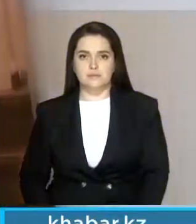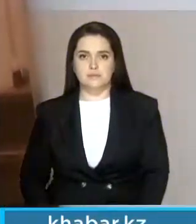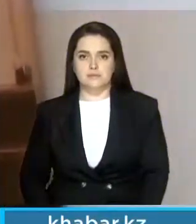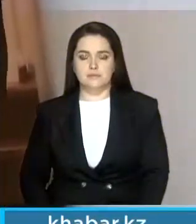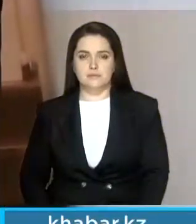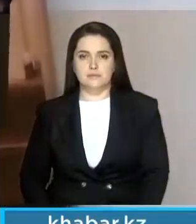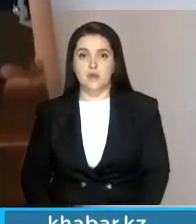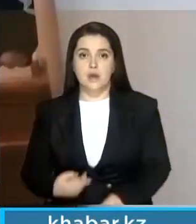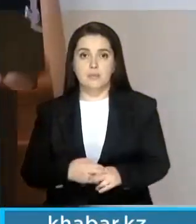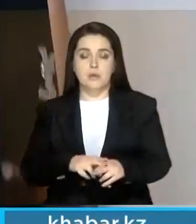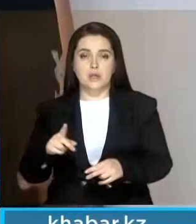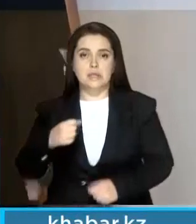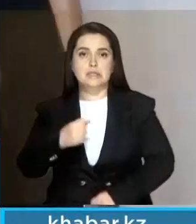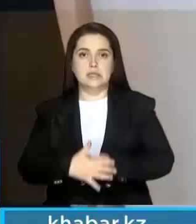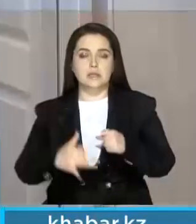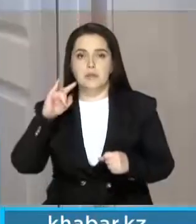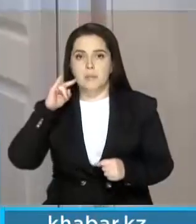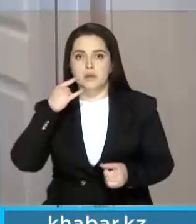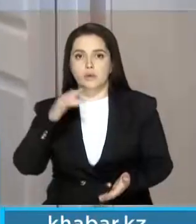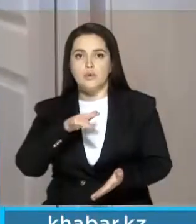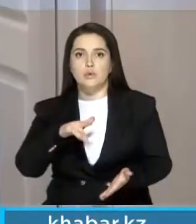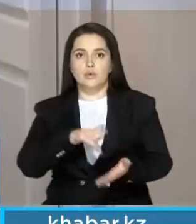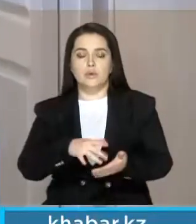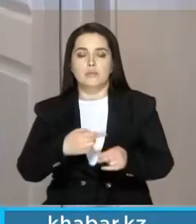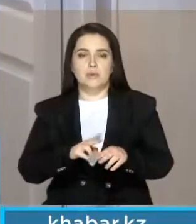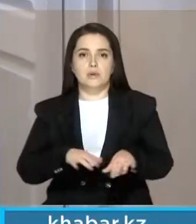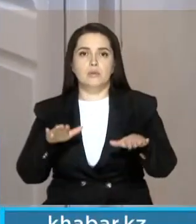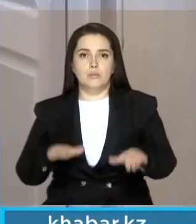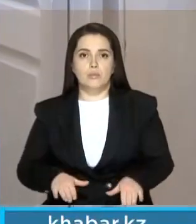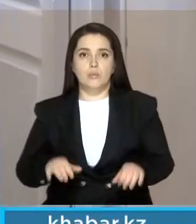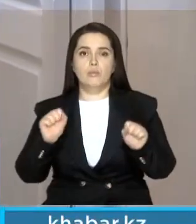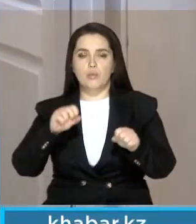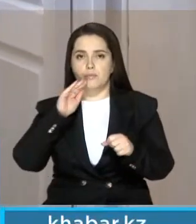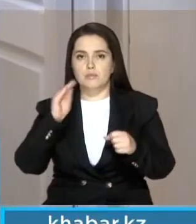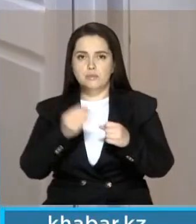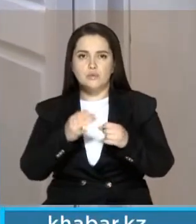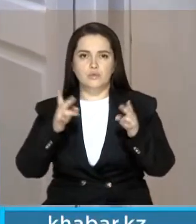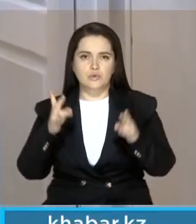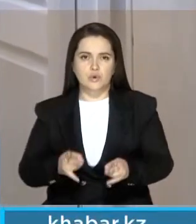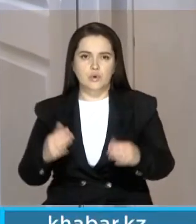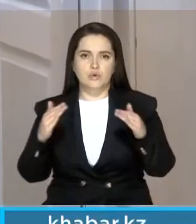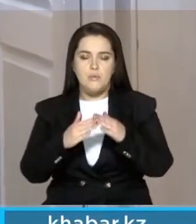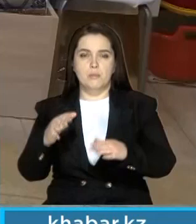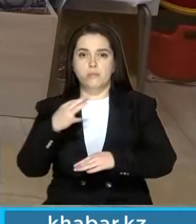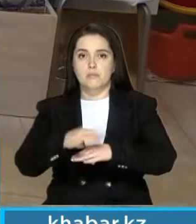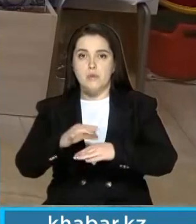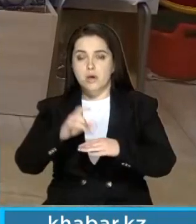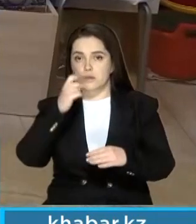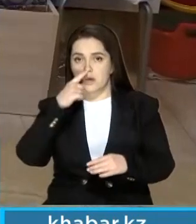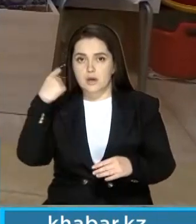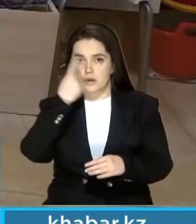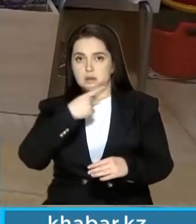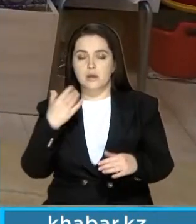Это кризисный центр в Павлодаре. Одно из немногих мест в регионе, где могут укрыться жертвы домашних тиранов. За год за помощью